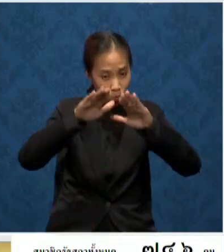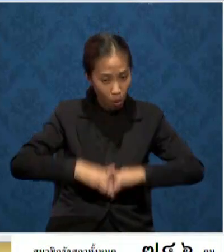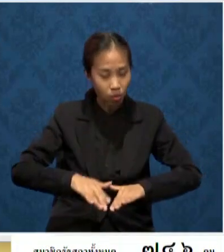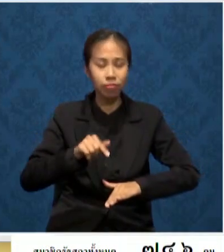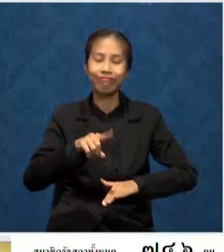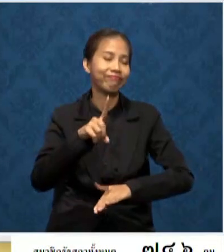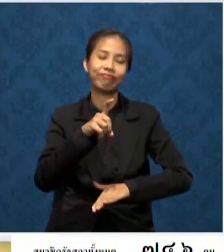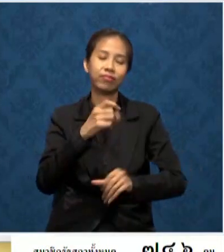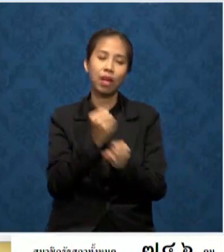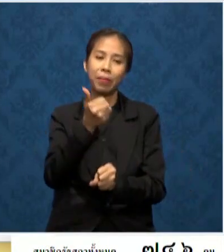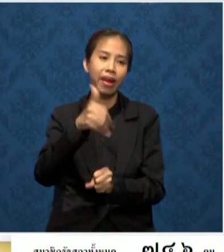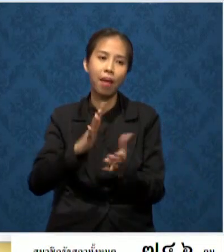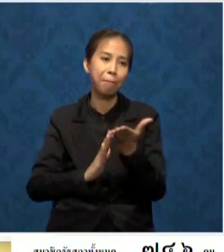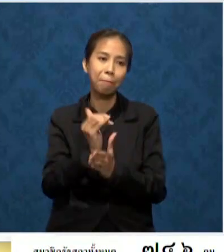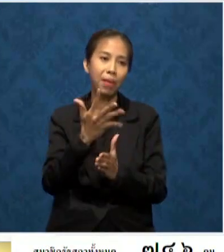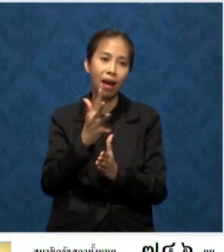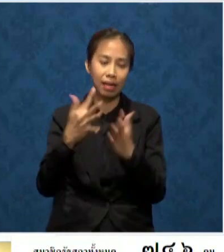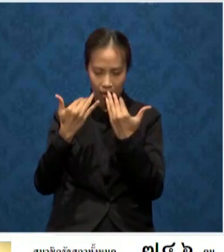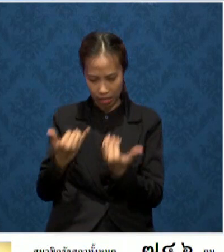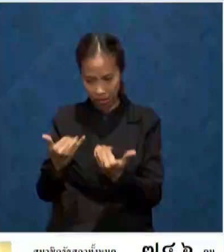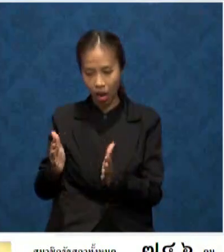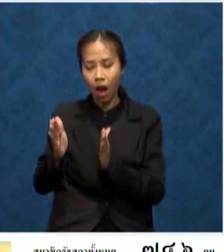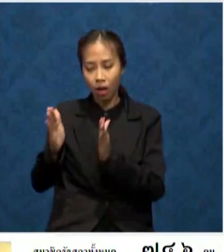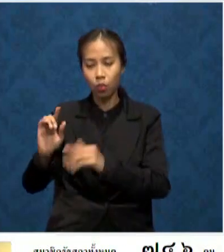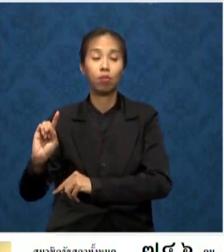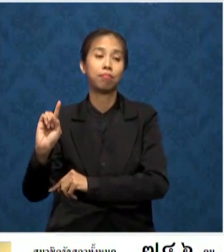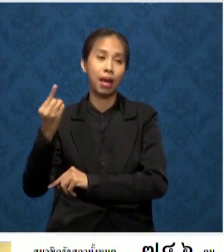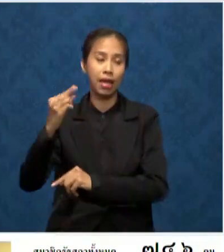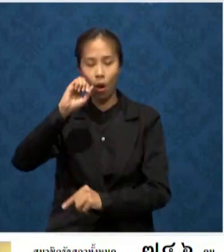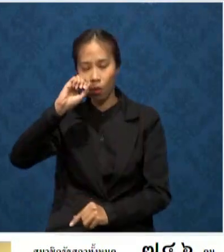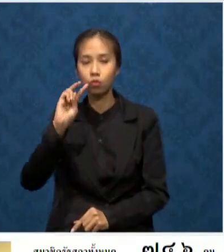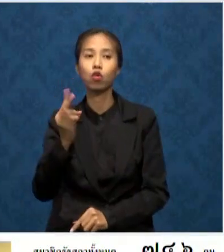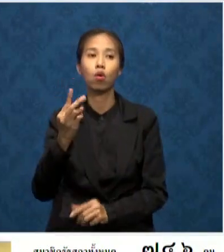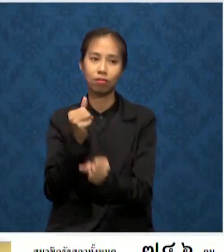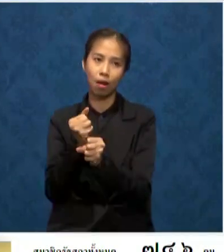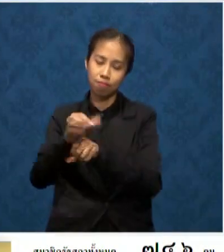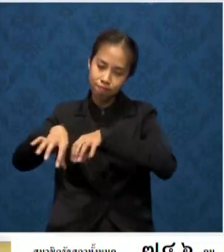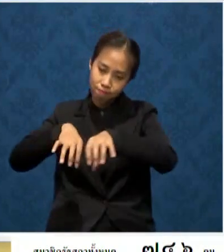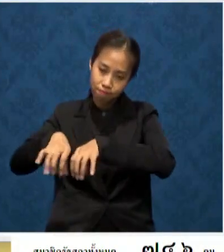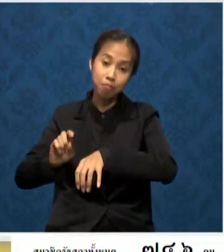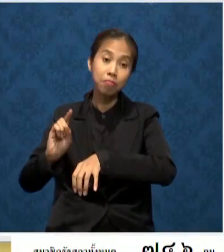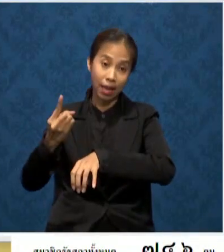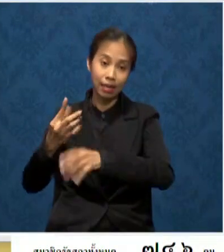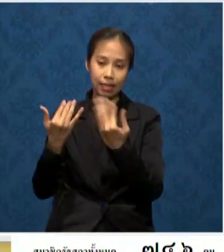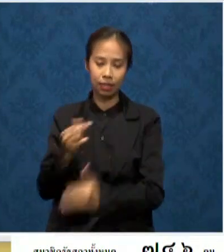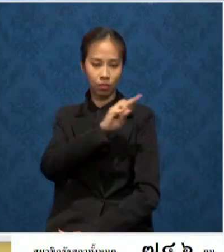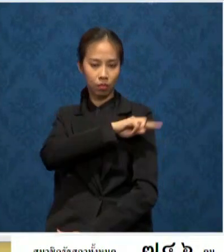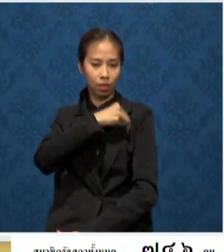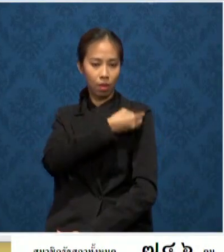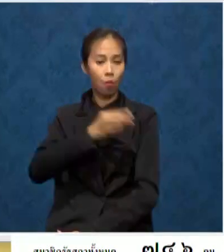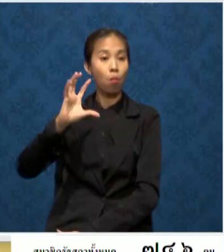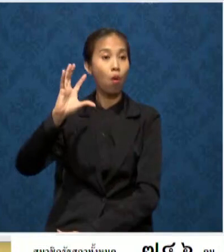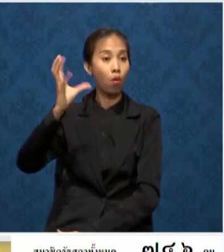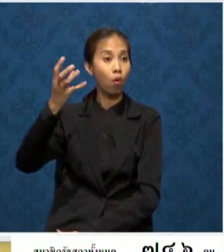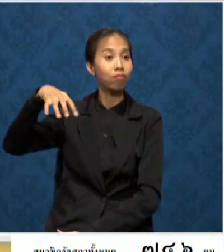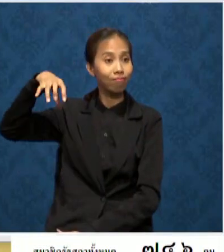ที่มาของการที่ต้องมีการกำหนดทศวตแงความปอดภัยรอบที่ 2โดยองค์การอนามัยโลกซึงจะเริ่ม